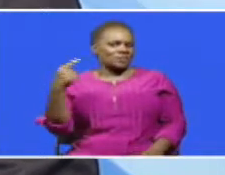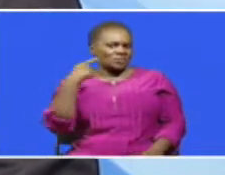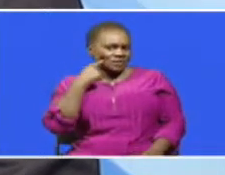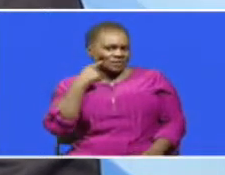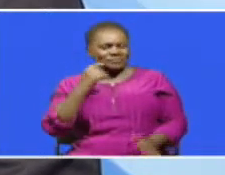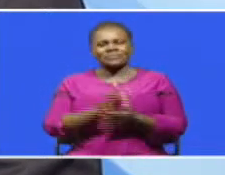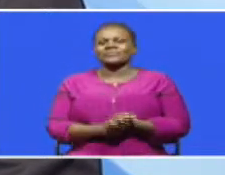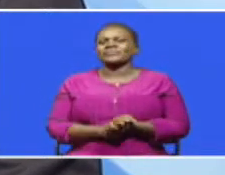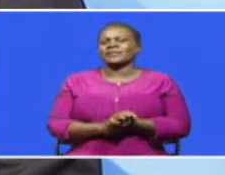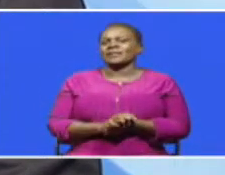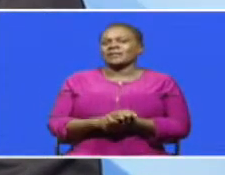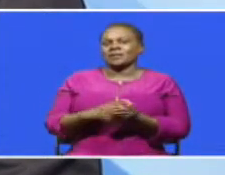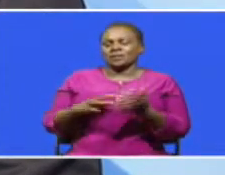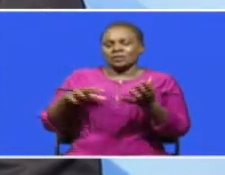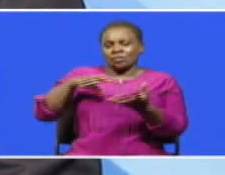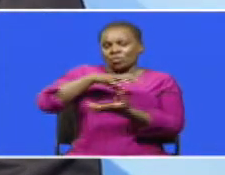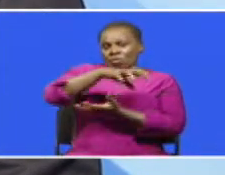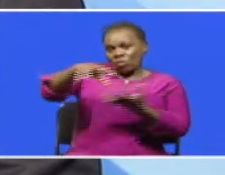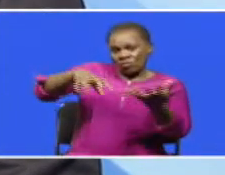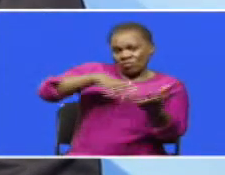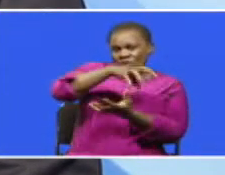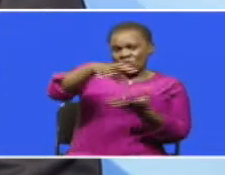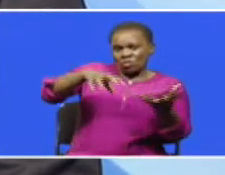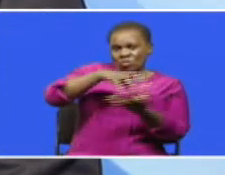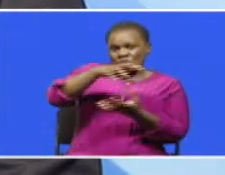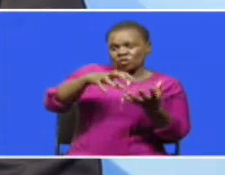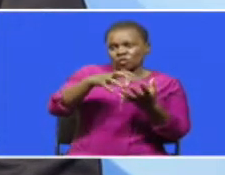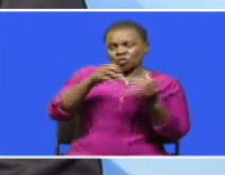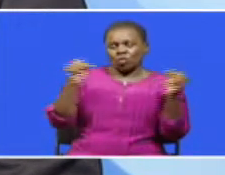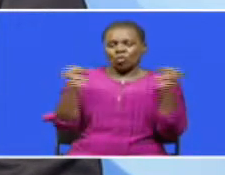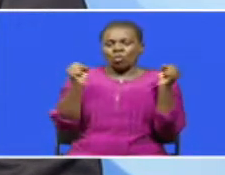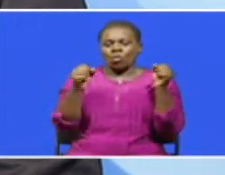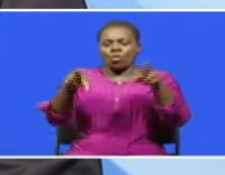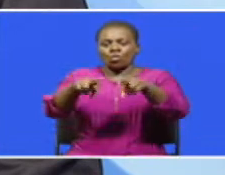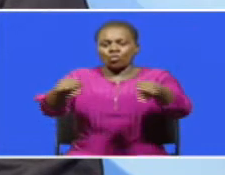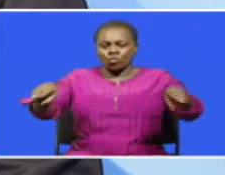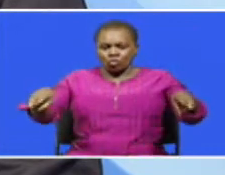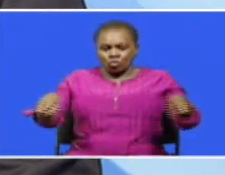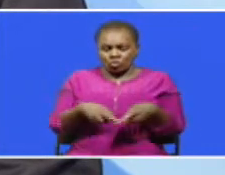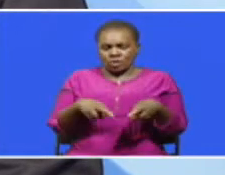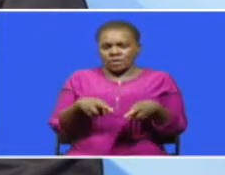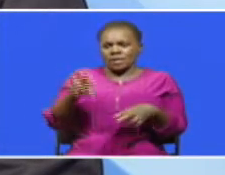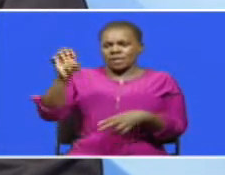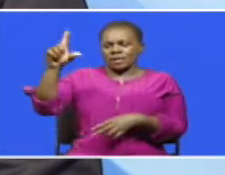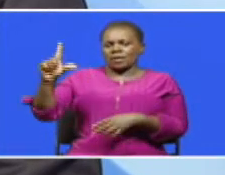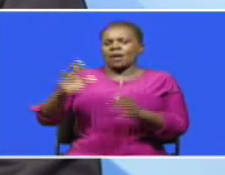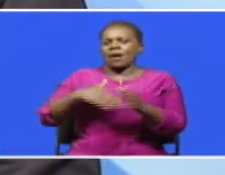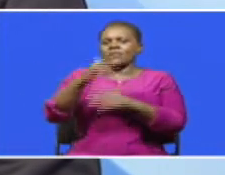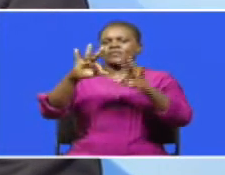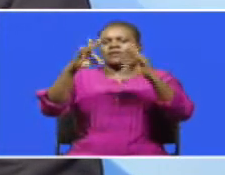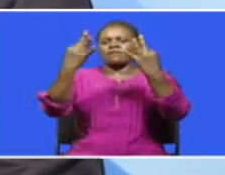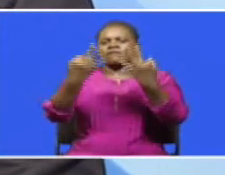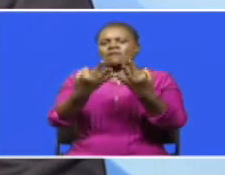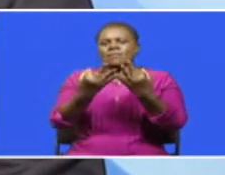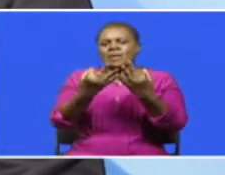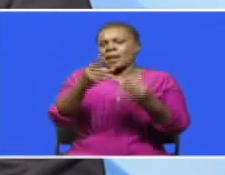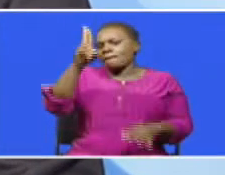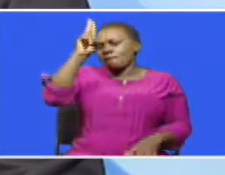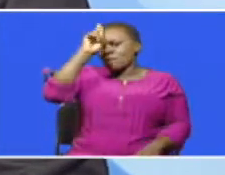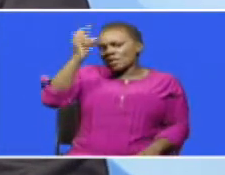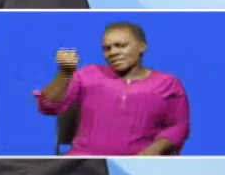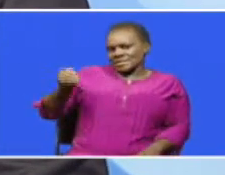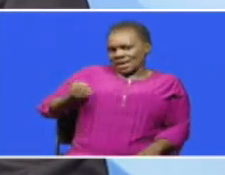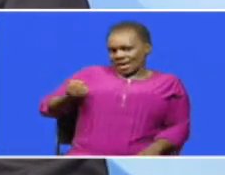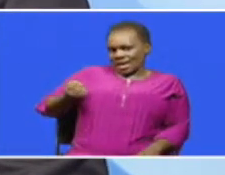OIT. Hali ya taharuki na sintofahamu ilitanda katika mochari ya Itene, kaunti ya Elgeyo Marakwet, baada ya familia ya marehemu Caroline